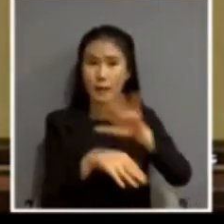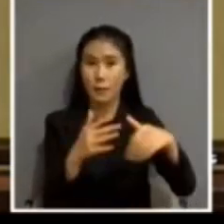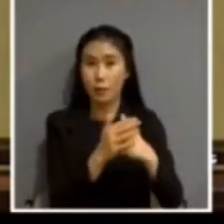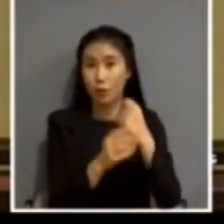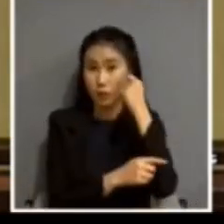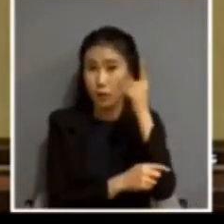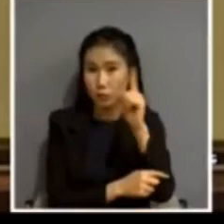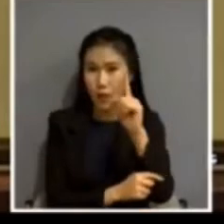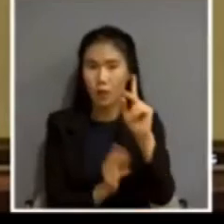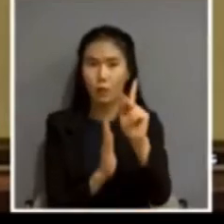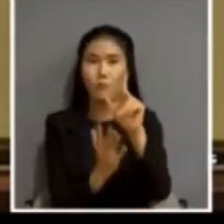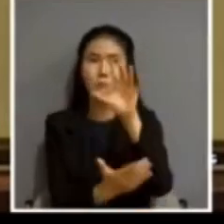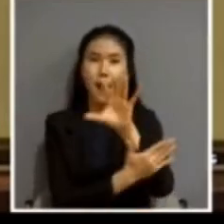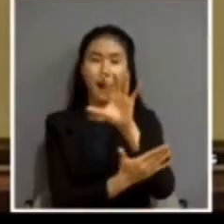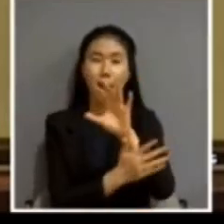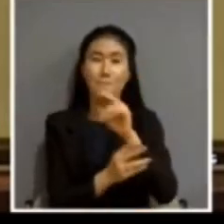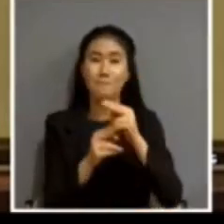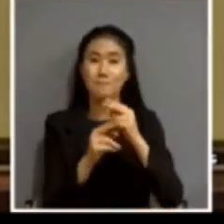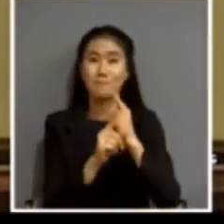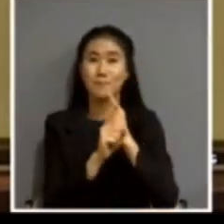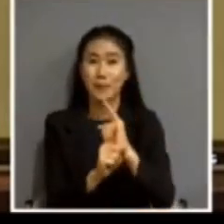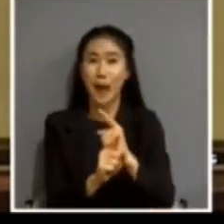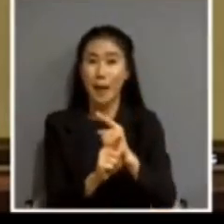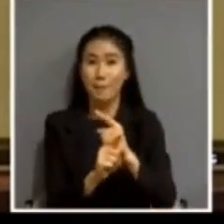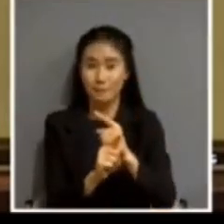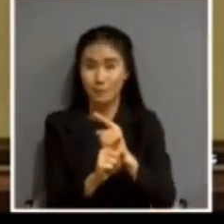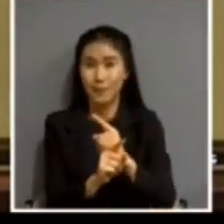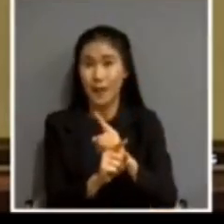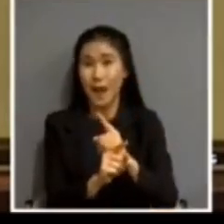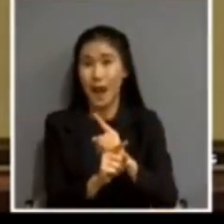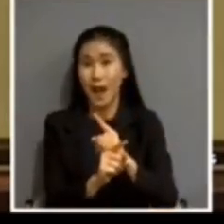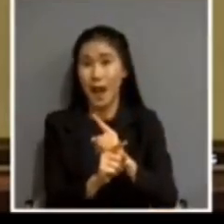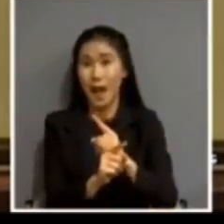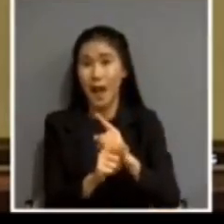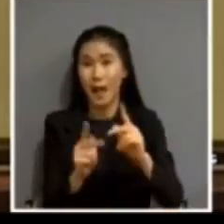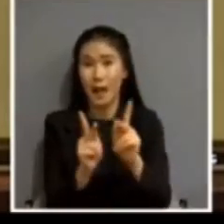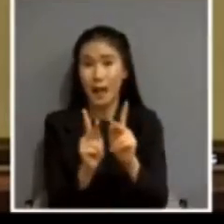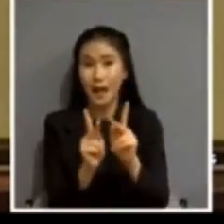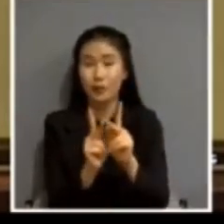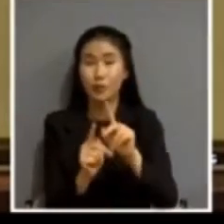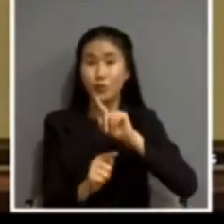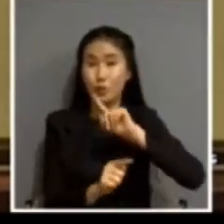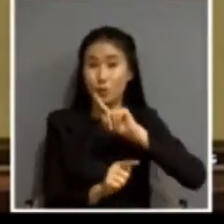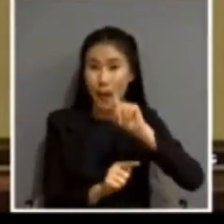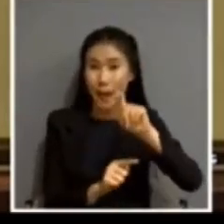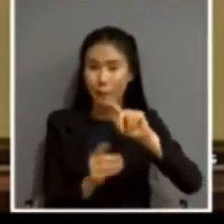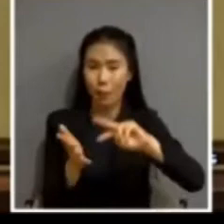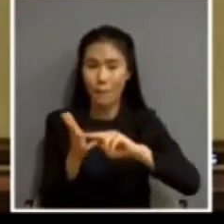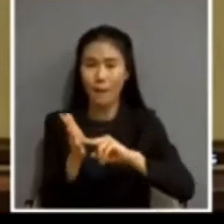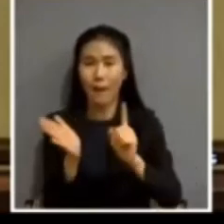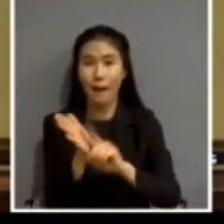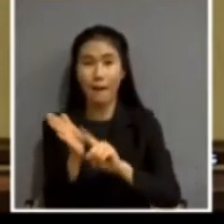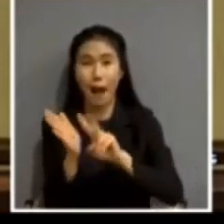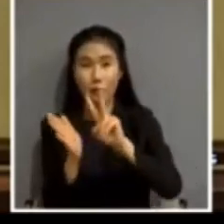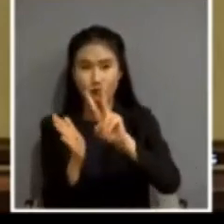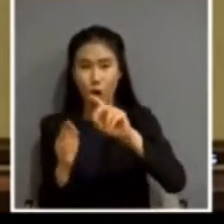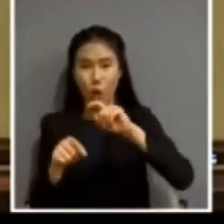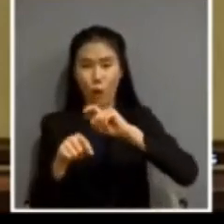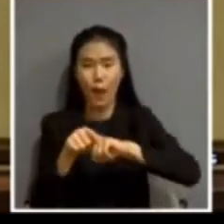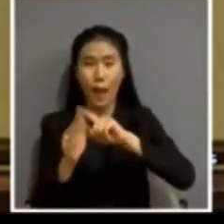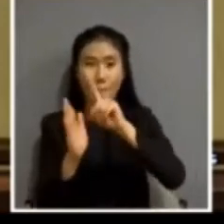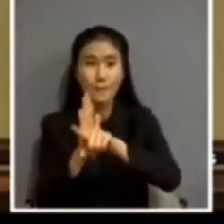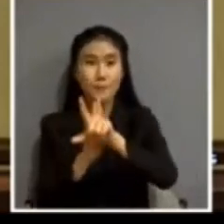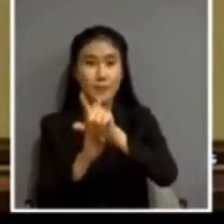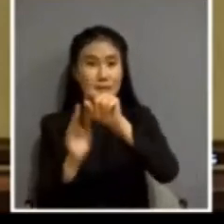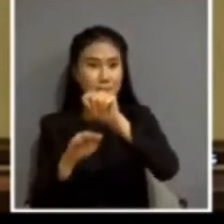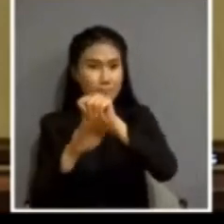ข้อบังคับกระทู้แยกนั้นถามตอบได้2ครั้งนะฮะ2ครั้งแล้วก็ไม่เกิน20นาทีนะครับอันนี้